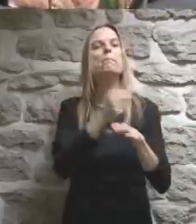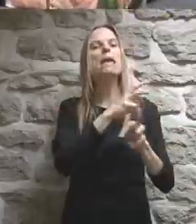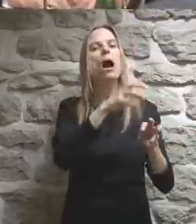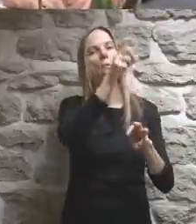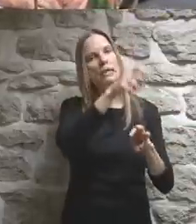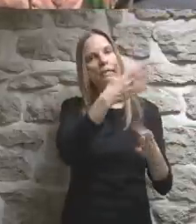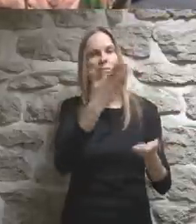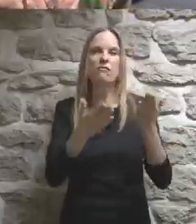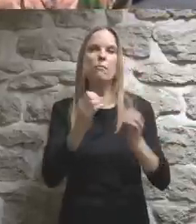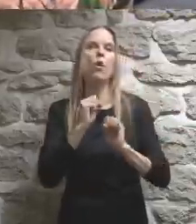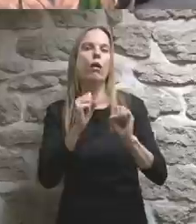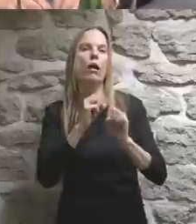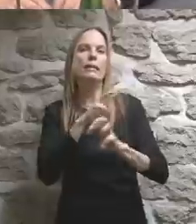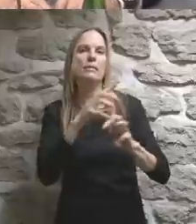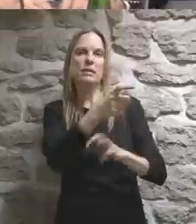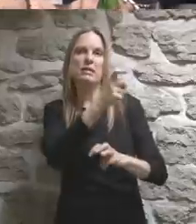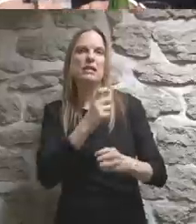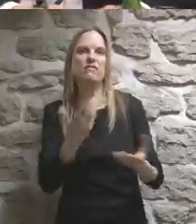kaitseministrile.